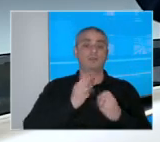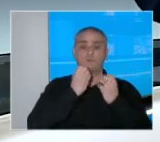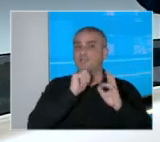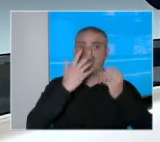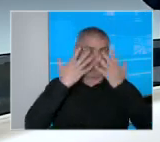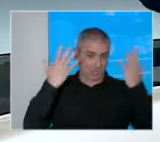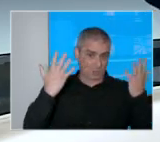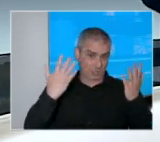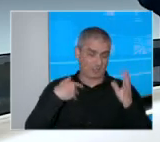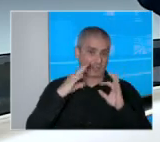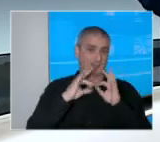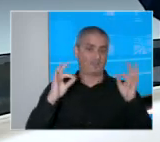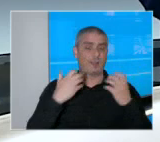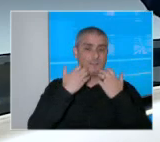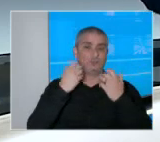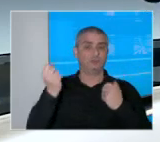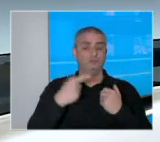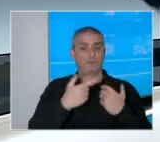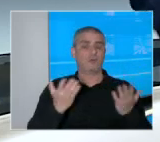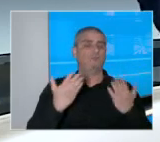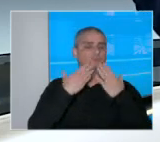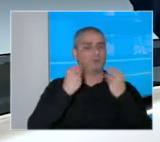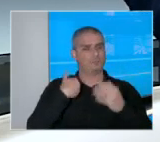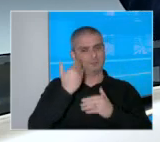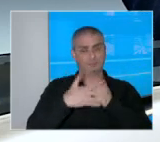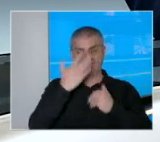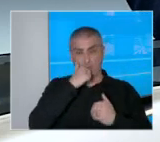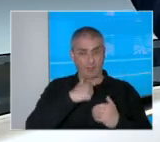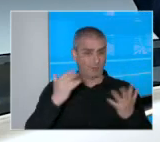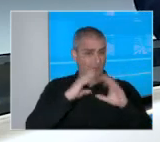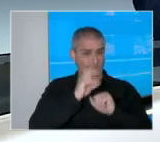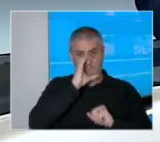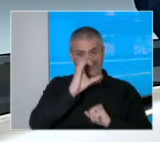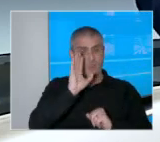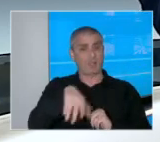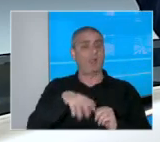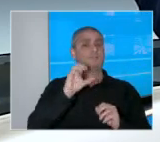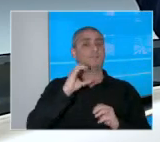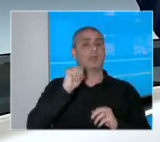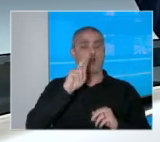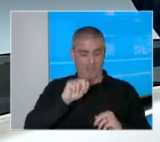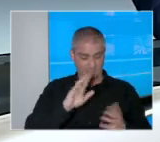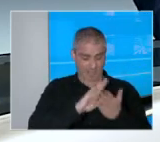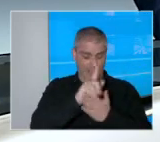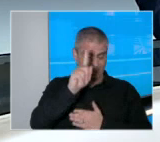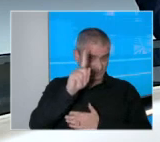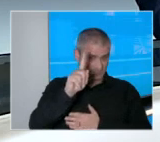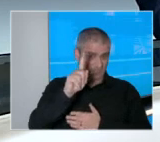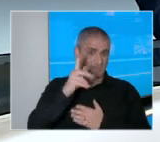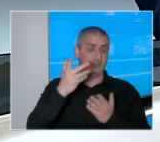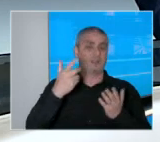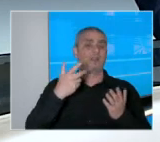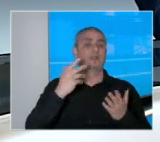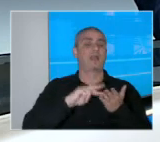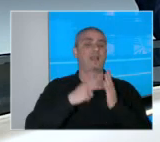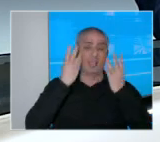הכי גדול שאיתו נפתחת פרשת השבוע הנוכחי. תודה רבה, אנחנו נסיים את שחור לבן לערב, ניתן לצפות בנו גם בתאגיד השידור הציבורי, כאן 11, אתר